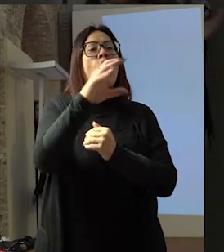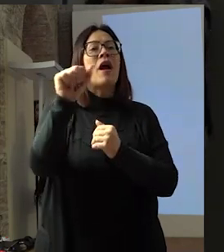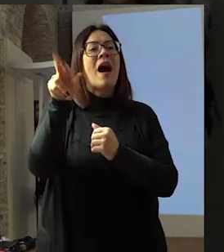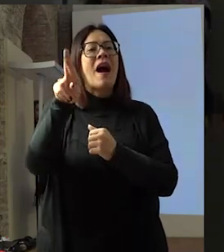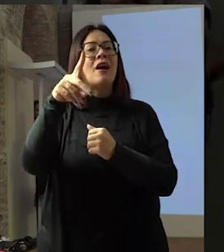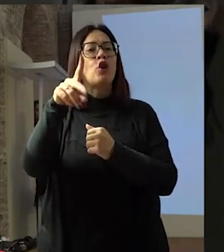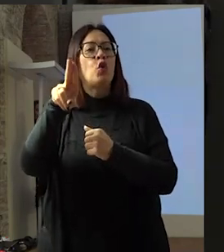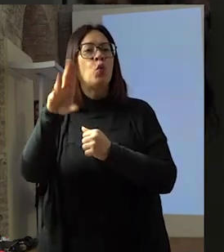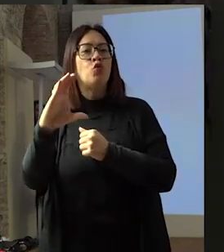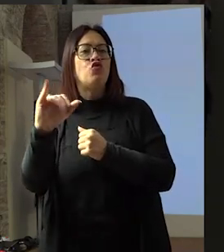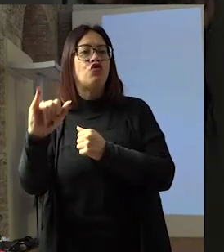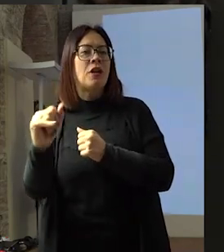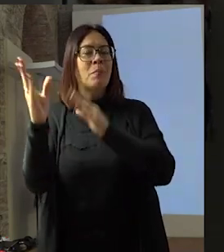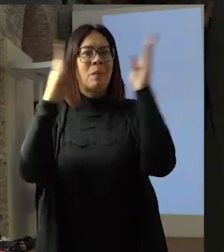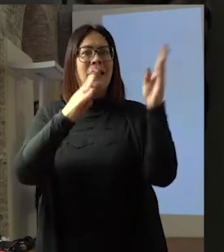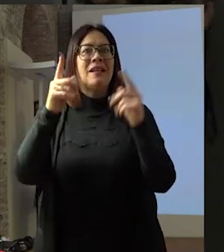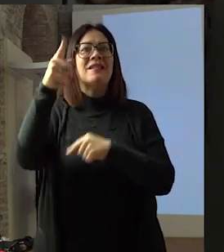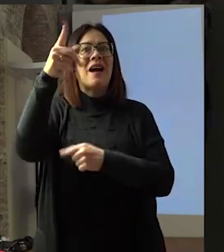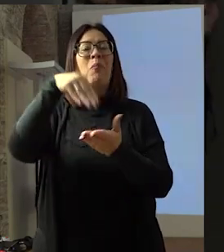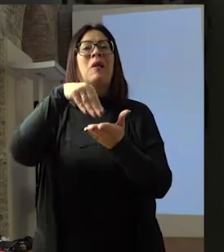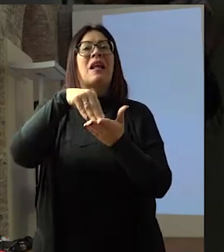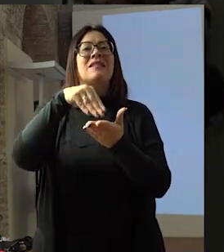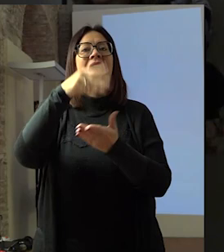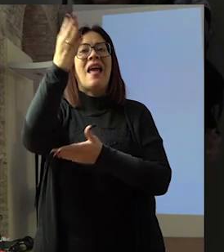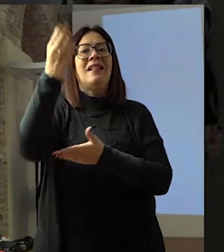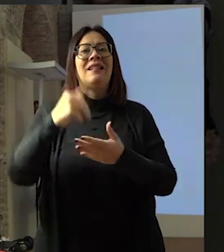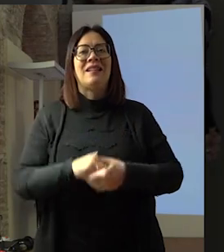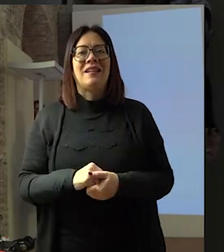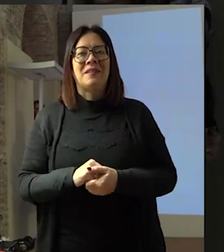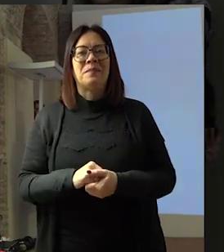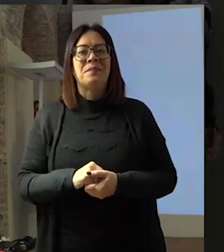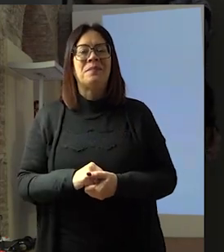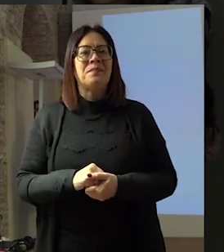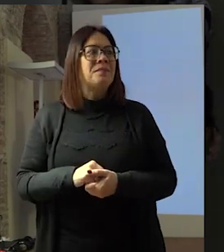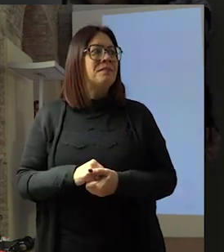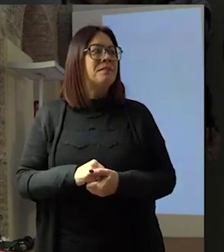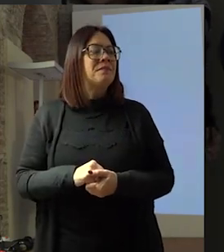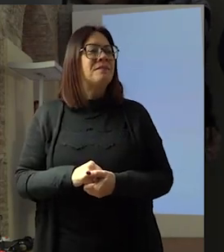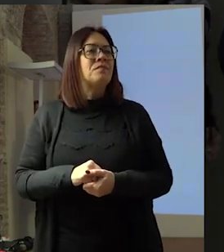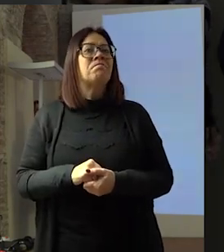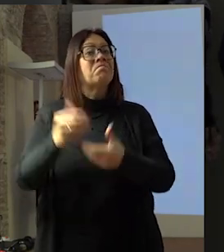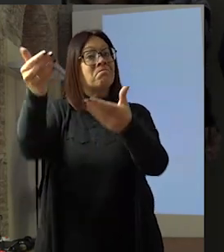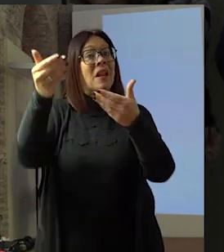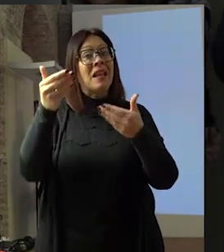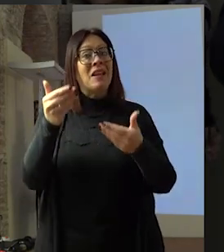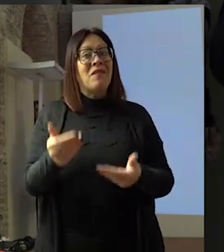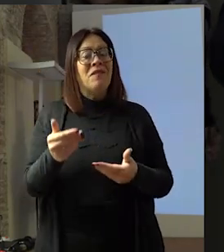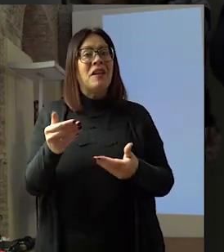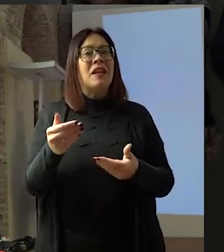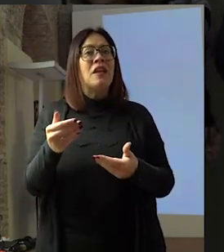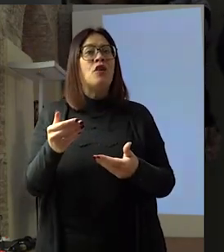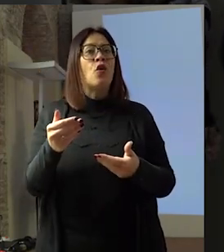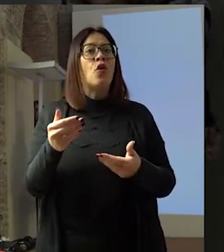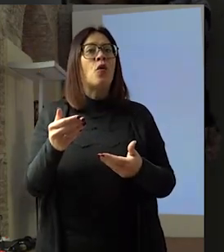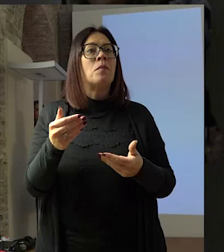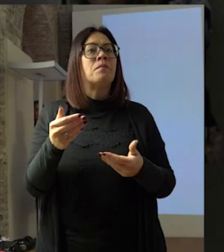che sono stati stamattina insieme a noi, e le invito a portare queste